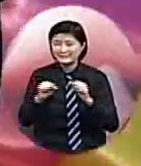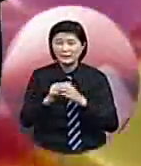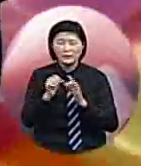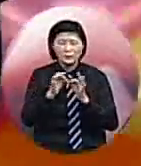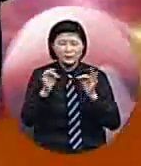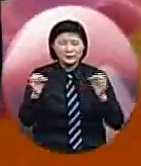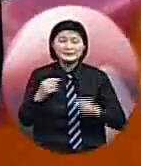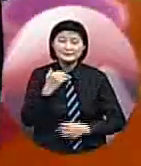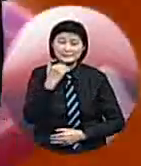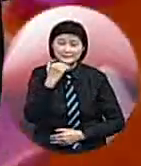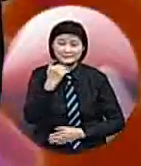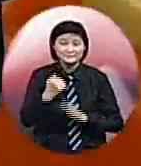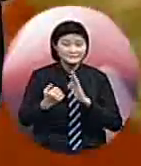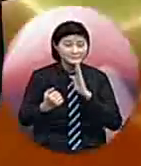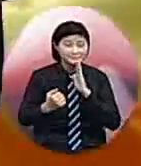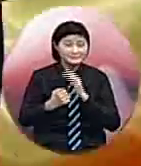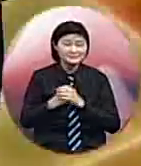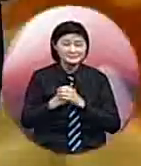오래 기다리셨죠?